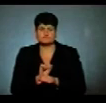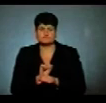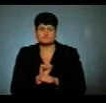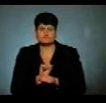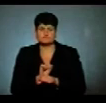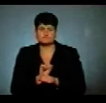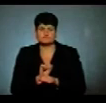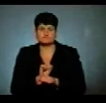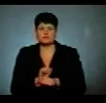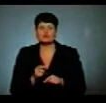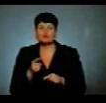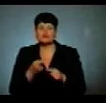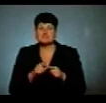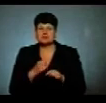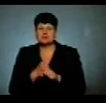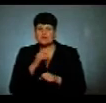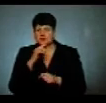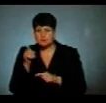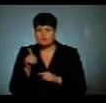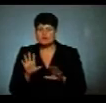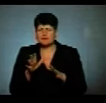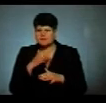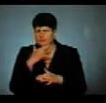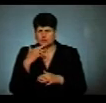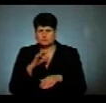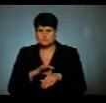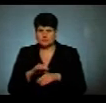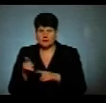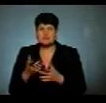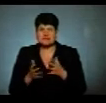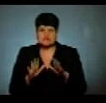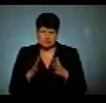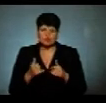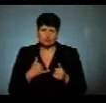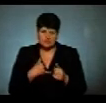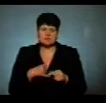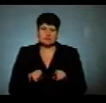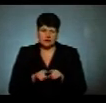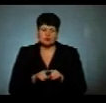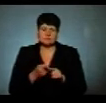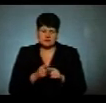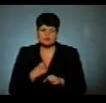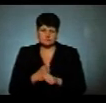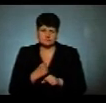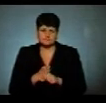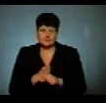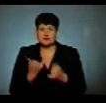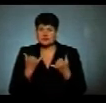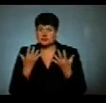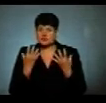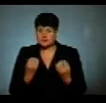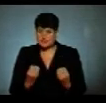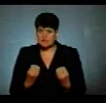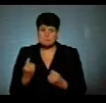Що це зробили Чернівці? Тому що там є дуже багато випадків реальних захворювань. Якби таке сталося в нас, напевно, ми також би на ці кроки йшли. Але на сьогоднішній